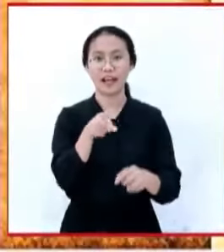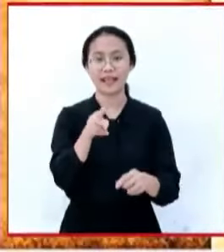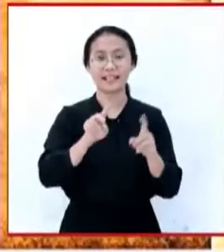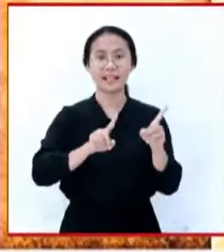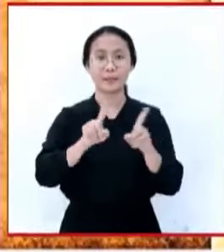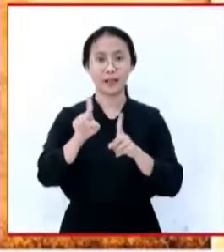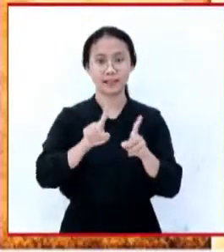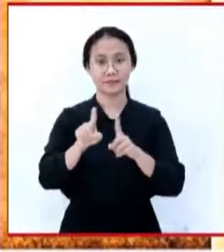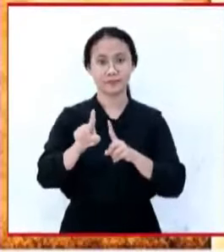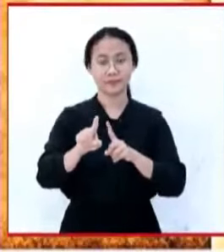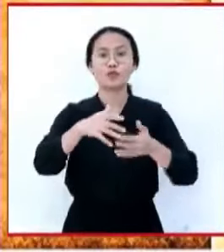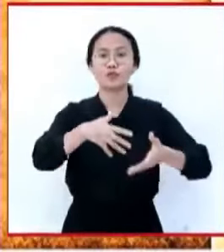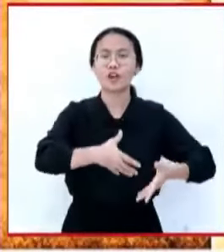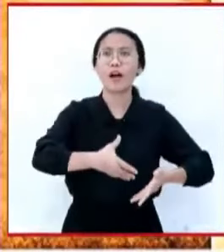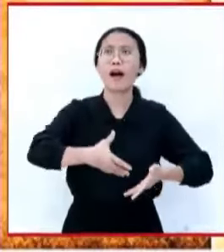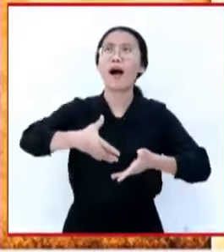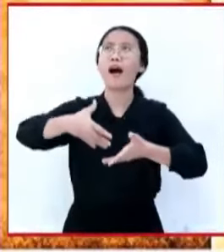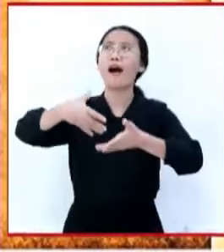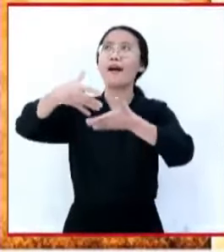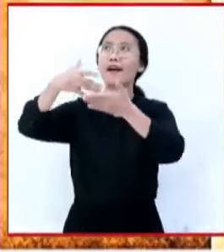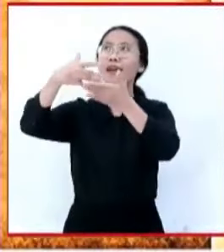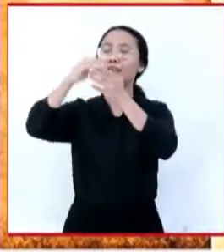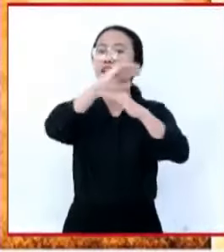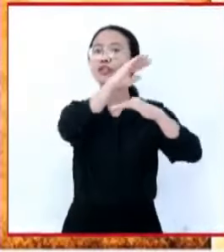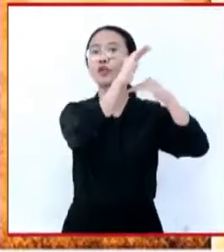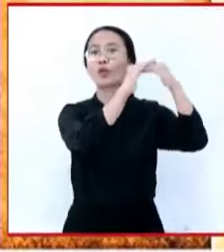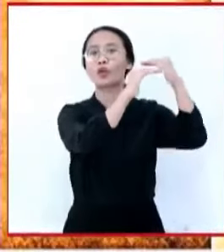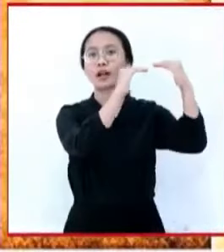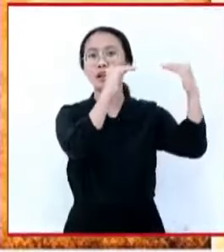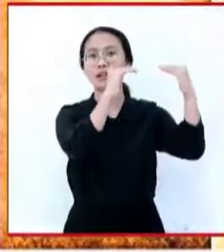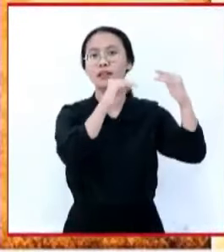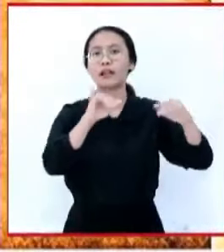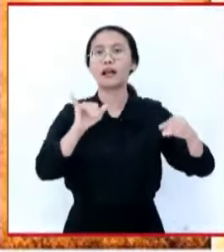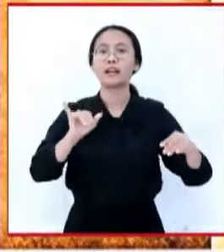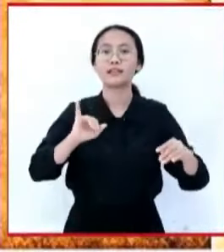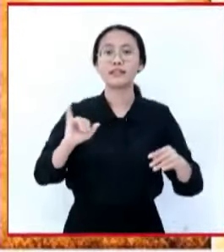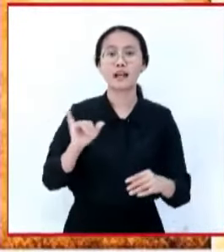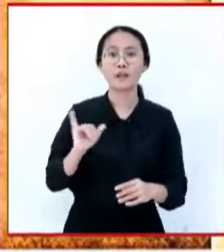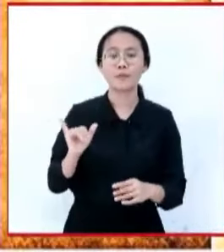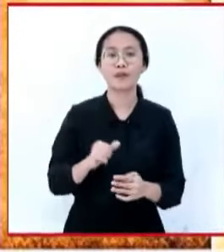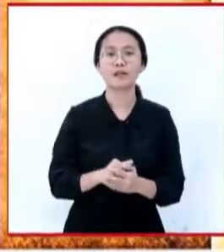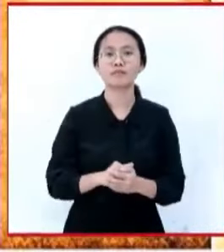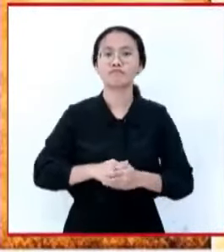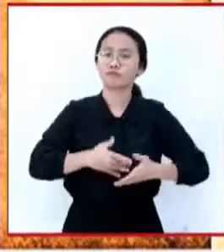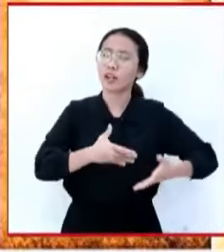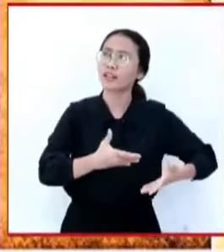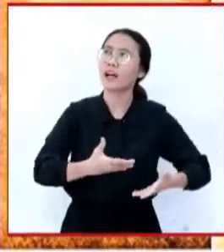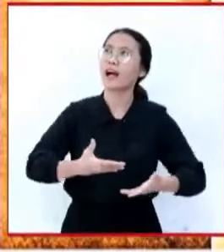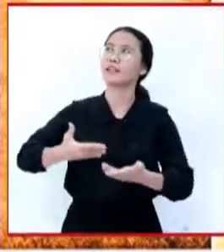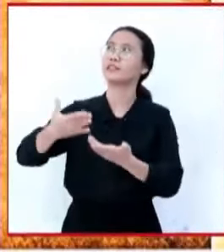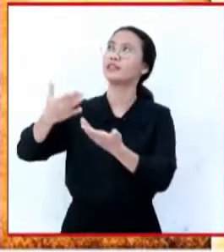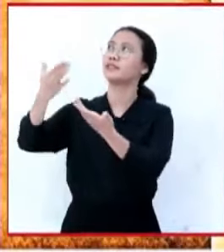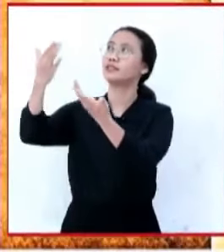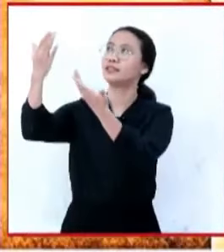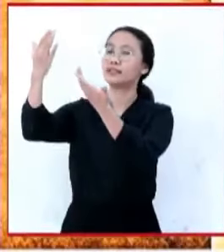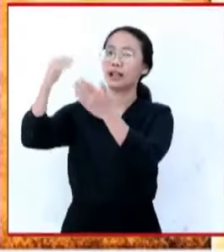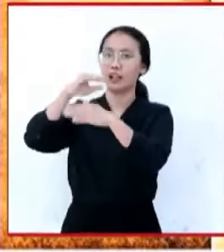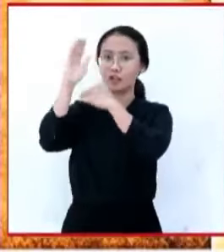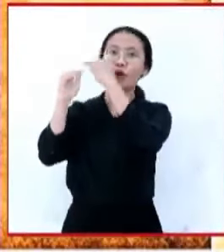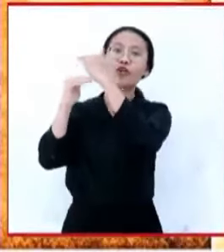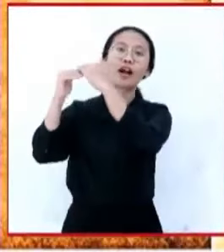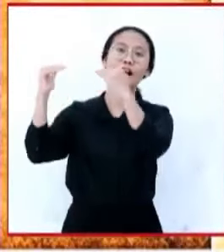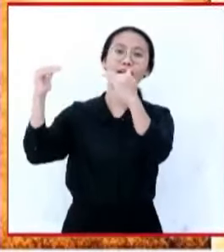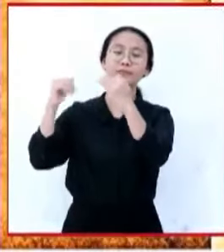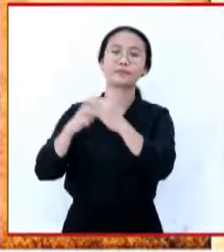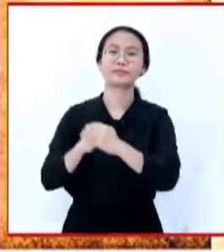terangkat ke surga lalu bagian akhirnya sama seperti kamu melihatnya naik ke surga kalau terangkat ke